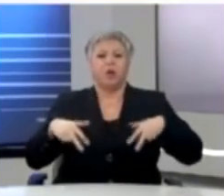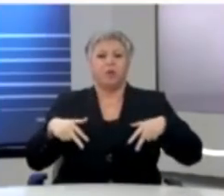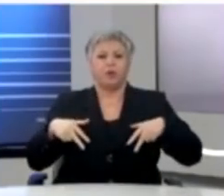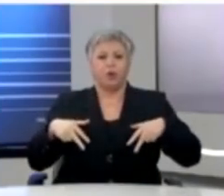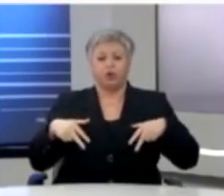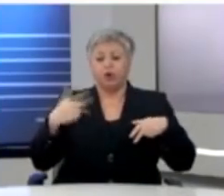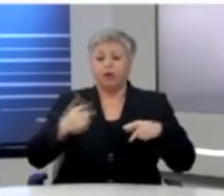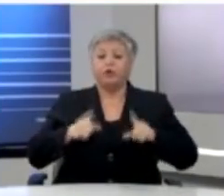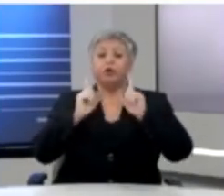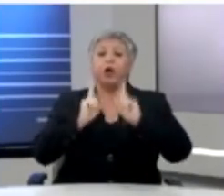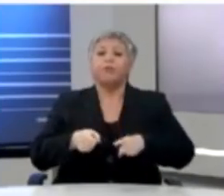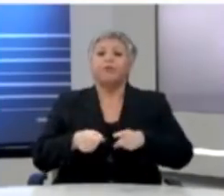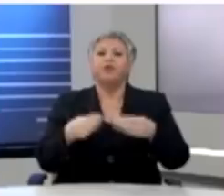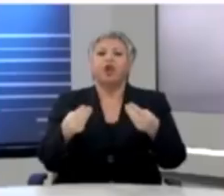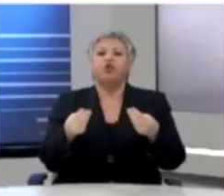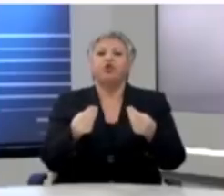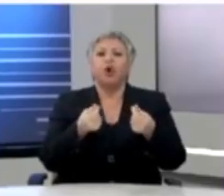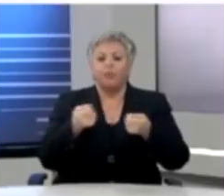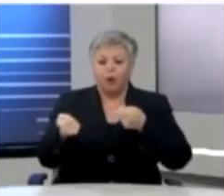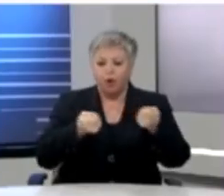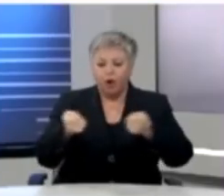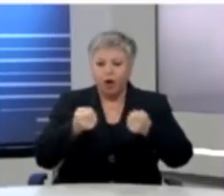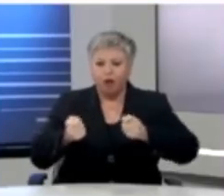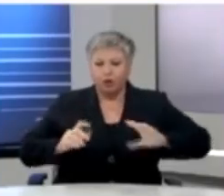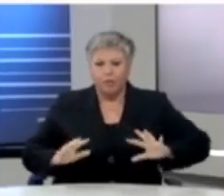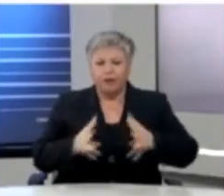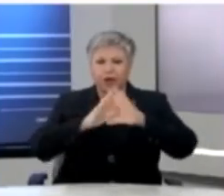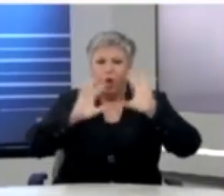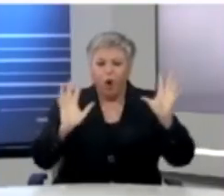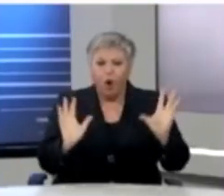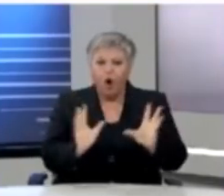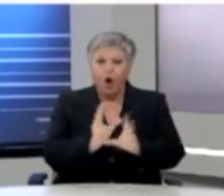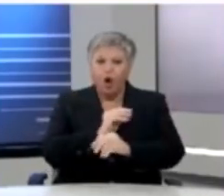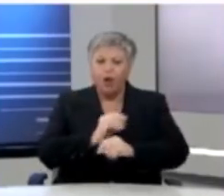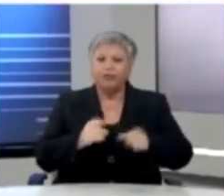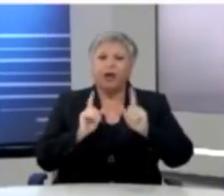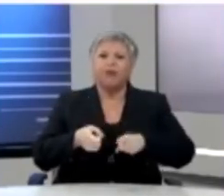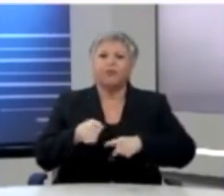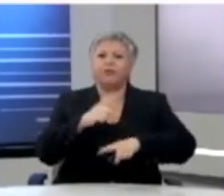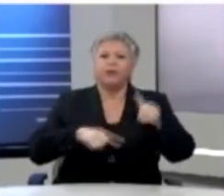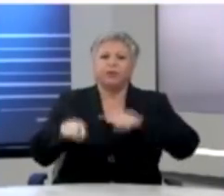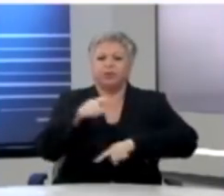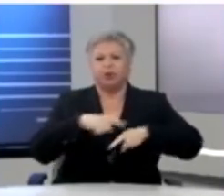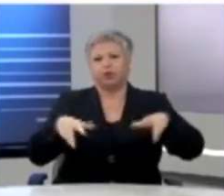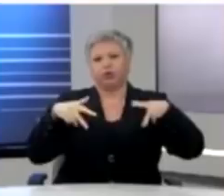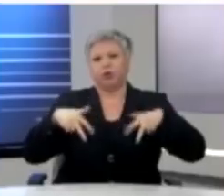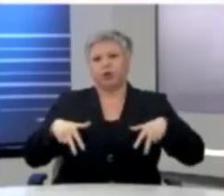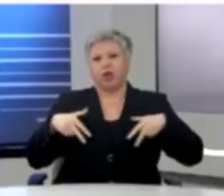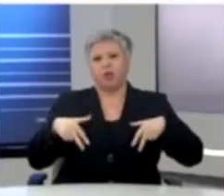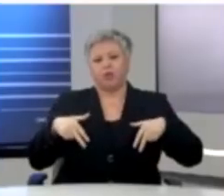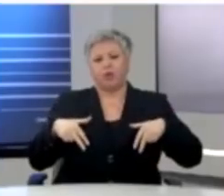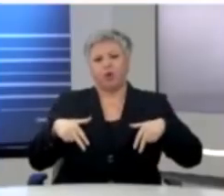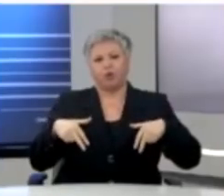αποφασίζεται η απεργία. Όλο αυτό το πλαίσιο ασφικτικού ελέγχου δεν είναι τυχαίο ότι βρίσκεται